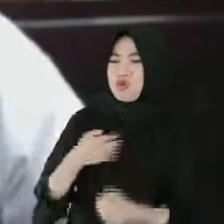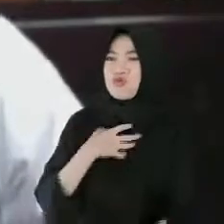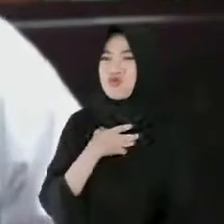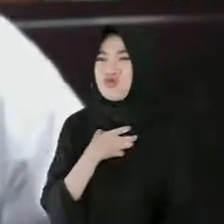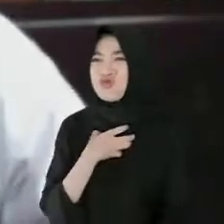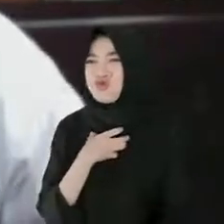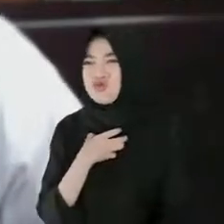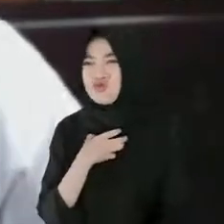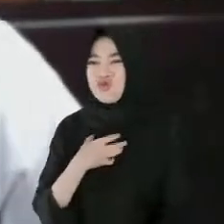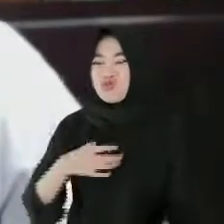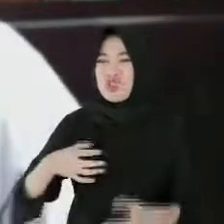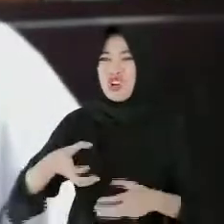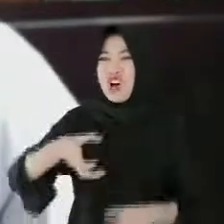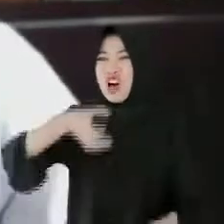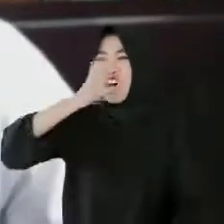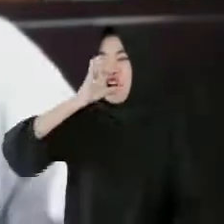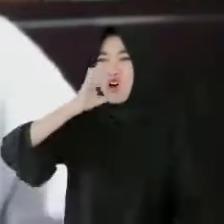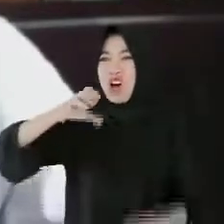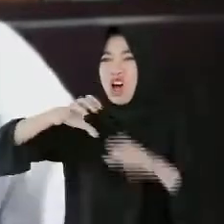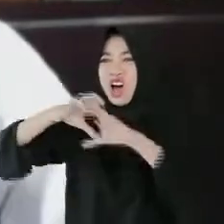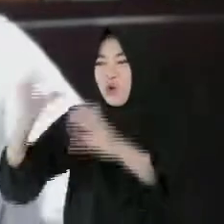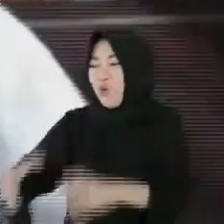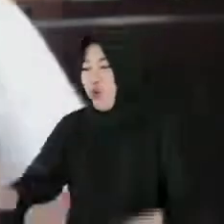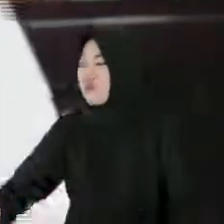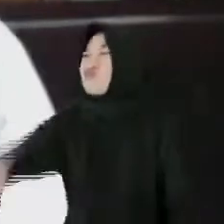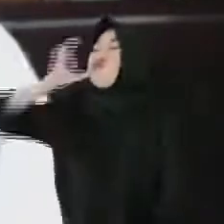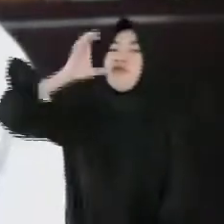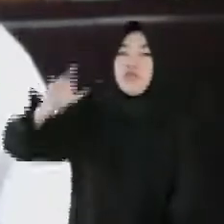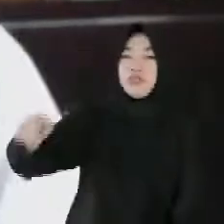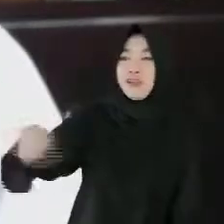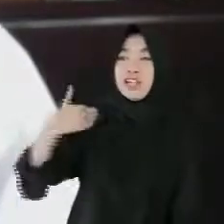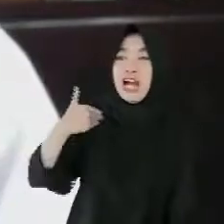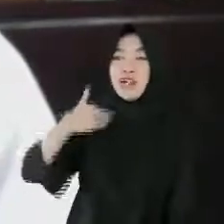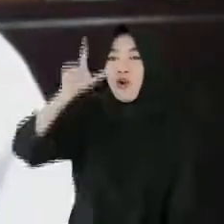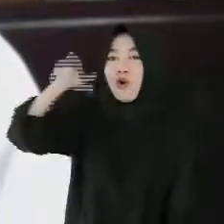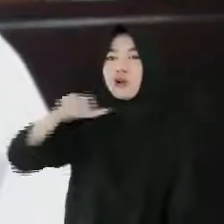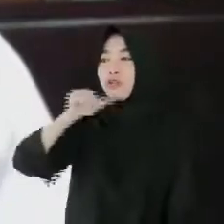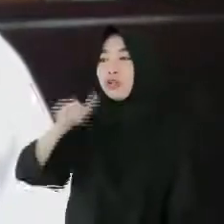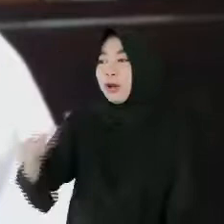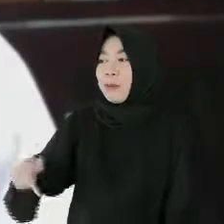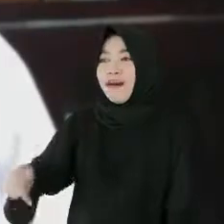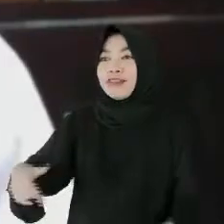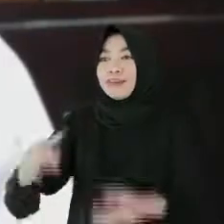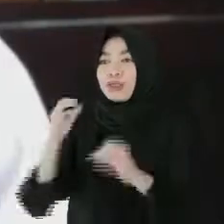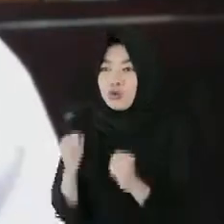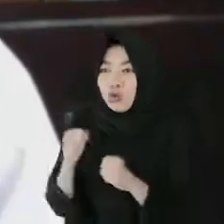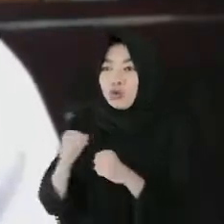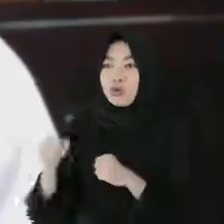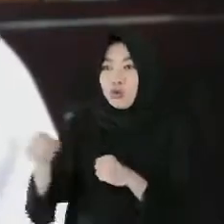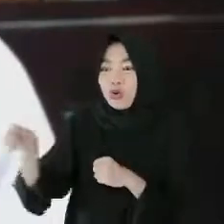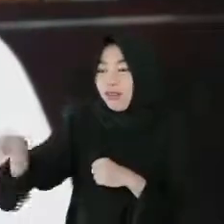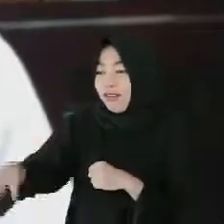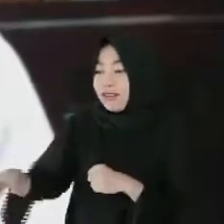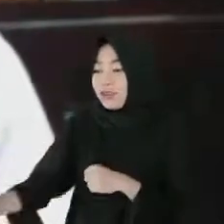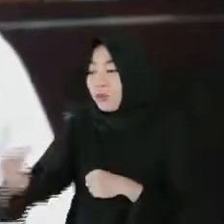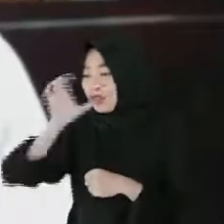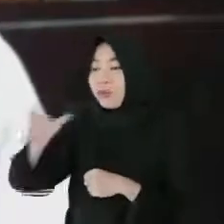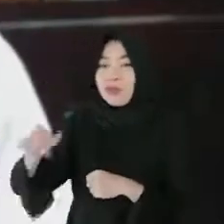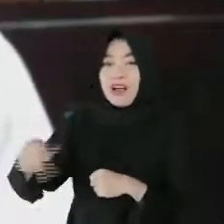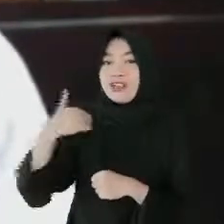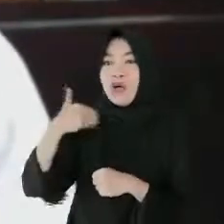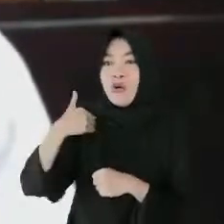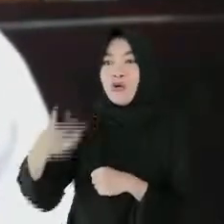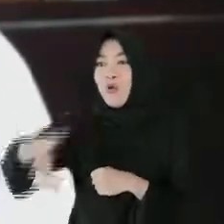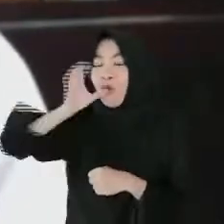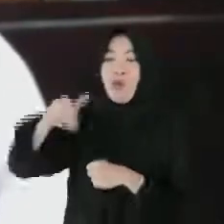Aqua nya siapa atau riuhnya siapa Langsung di minum aja Nah kalau ini kalau ini tidak sulit mengaturnya